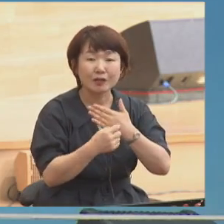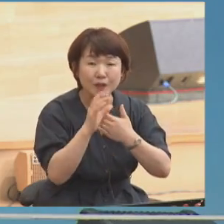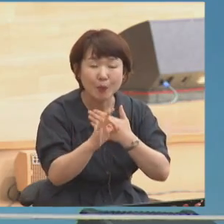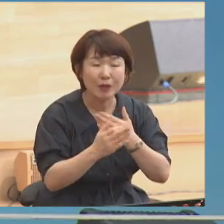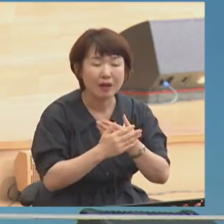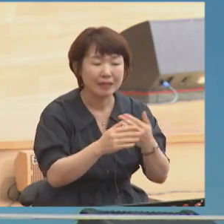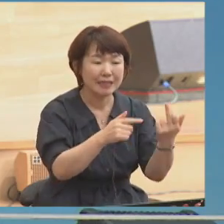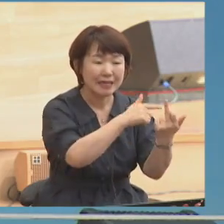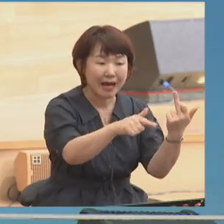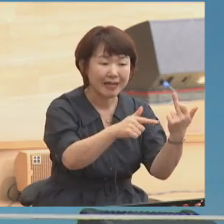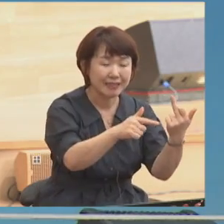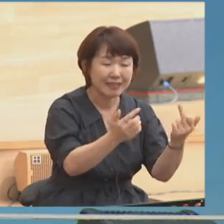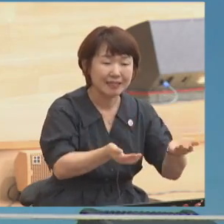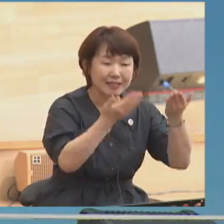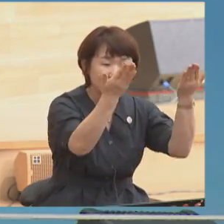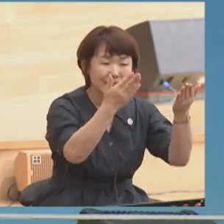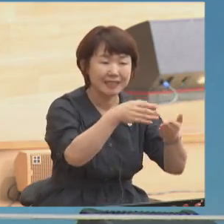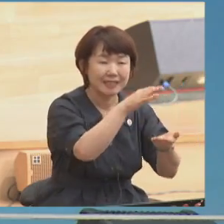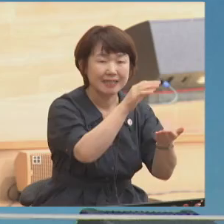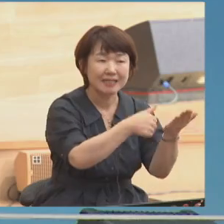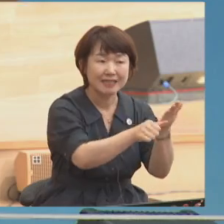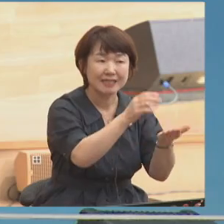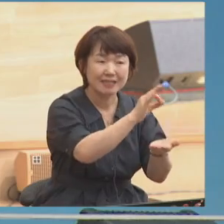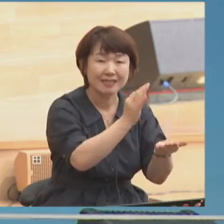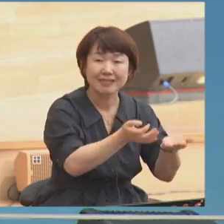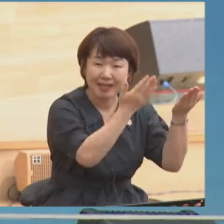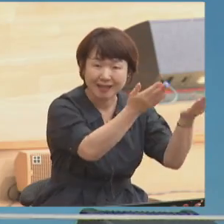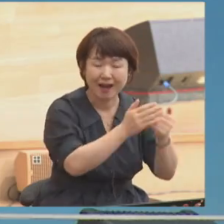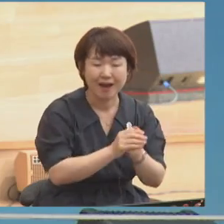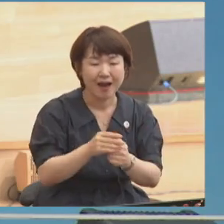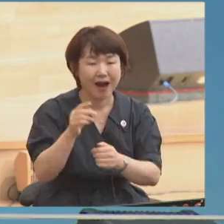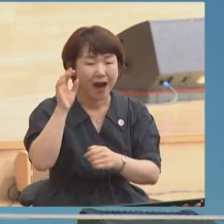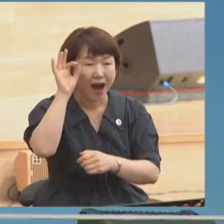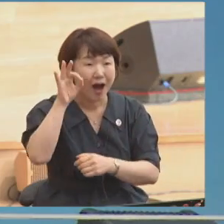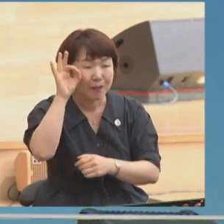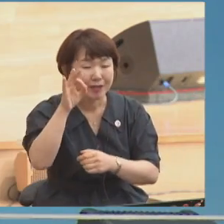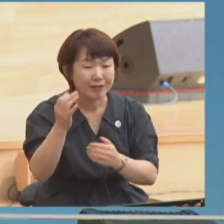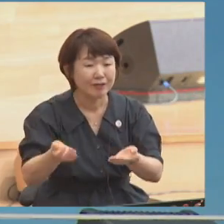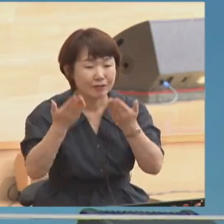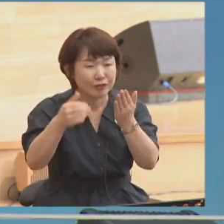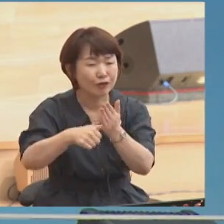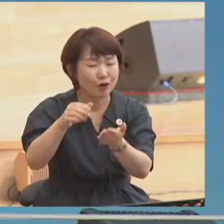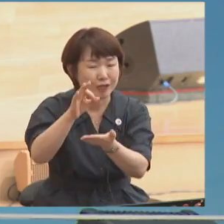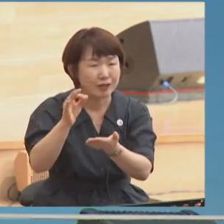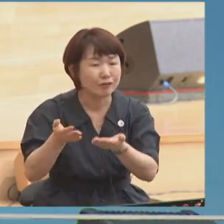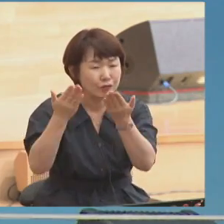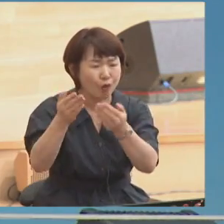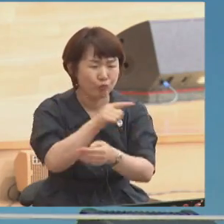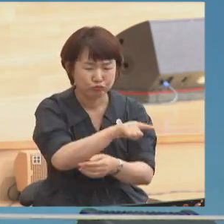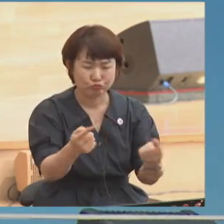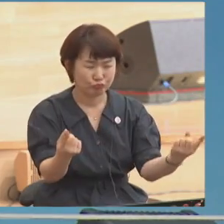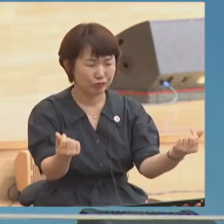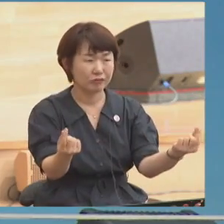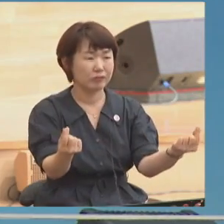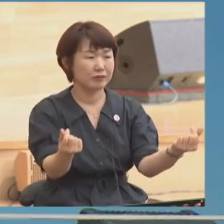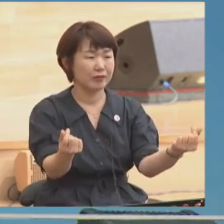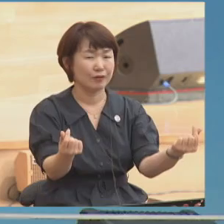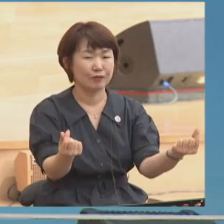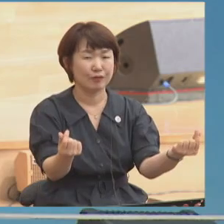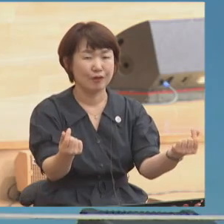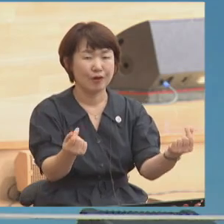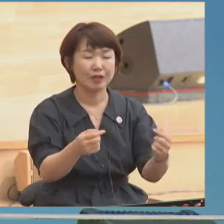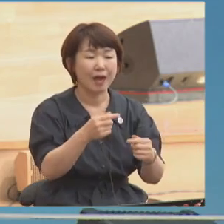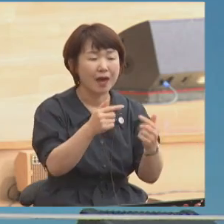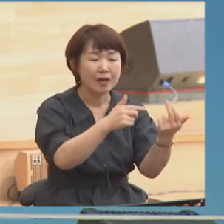이 제사랑 아벨이 드린 제사, 이 예배가 별 차이가 없어 보여요. 2절에 보니까 가인은 농사